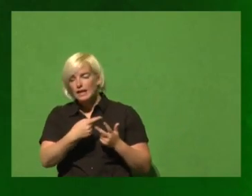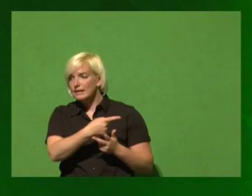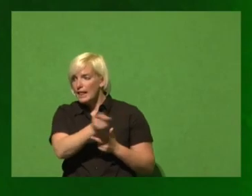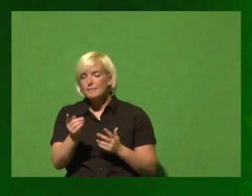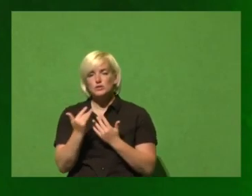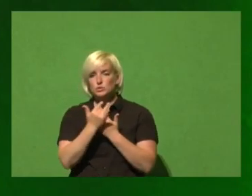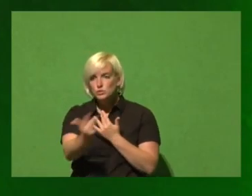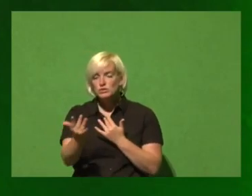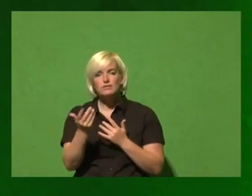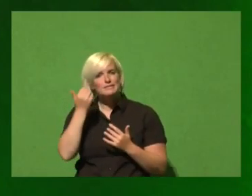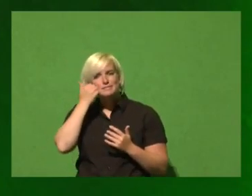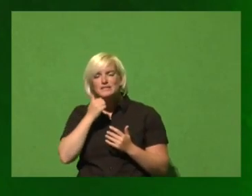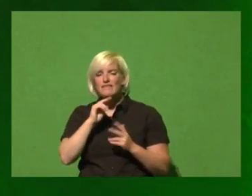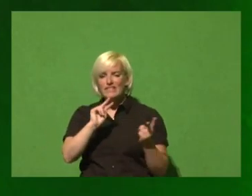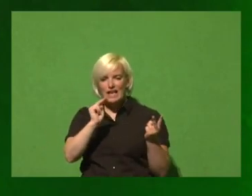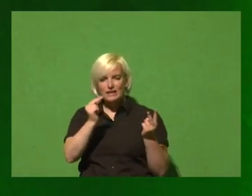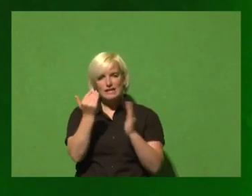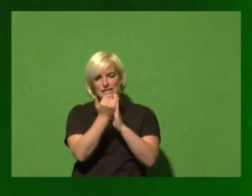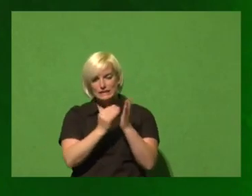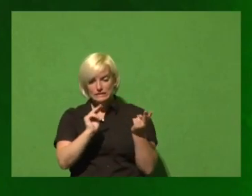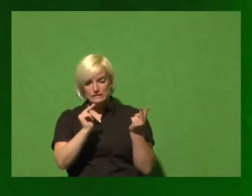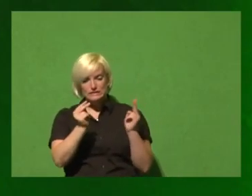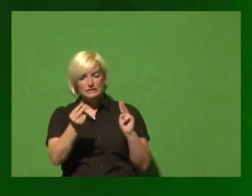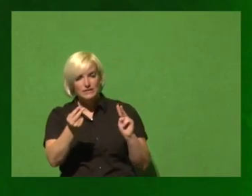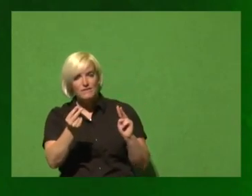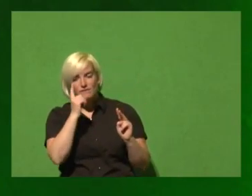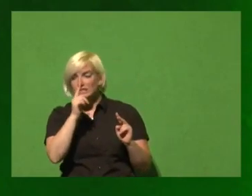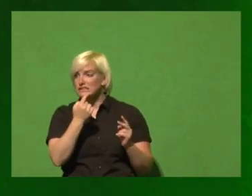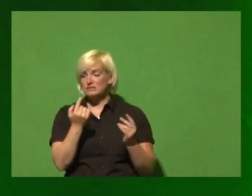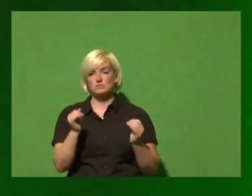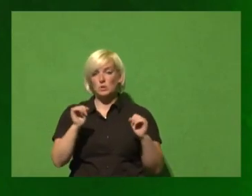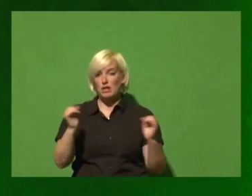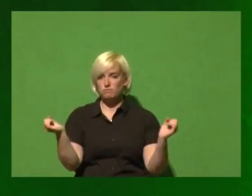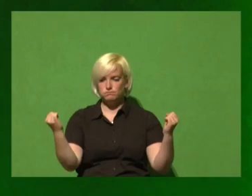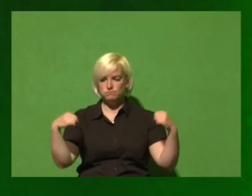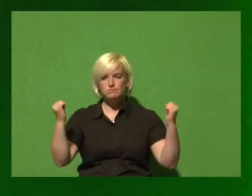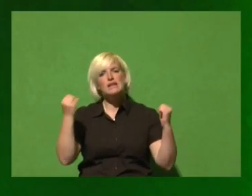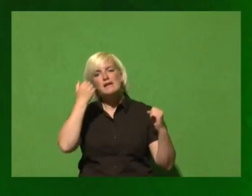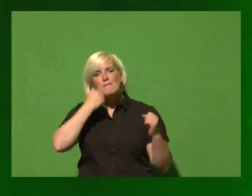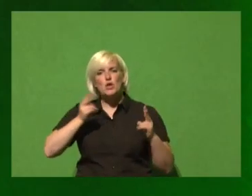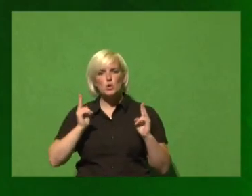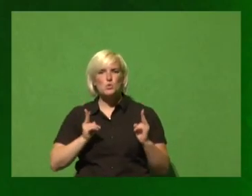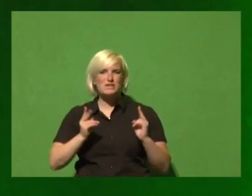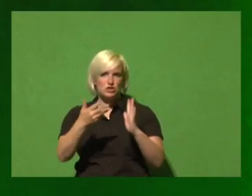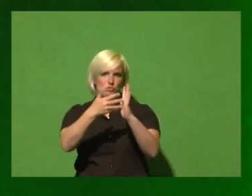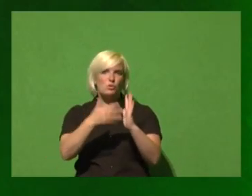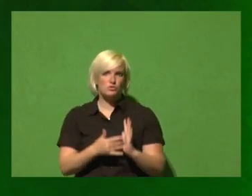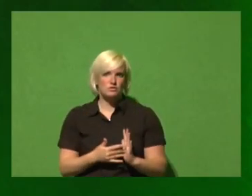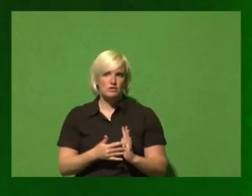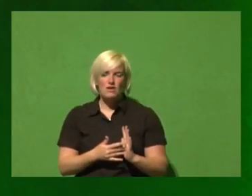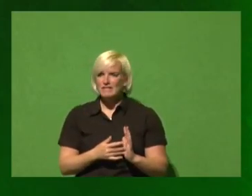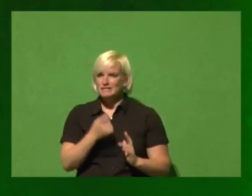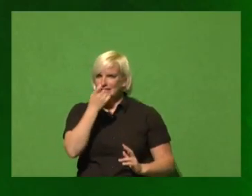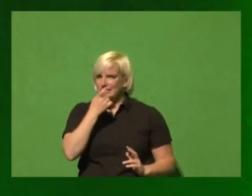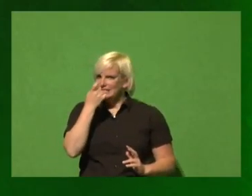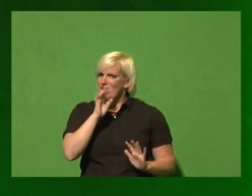diese Novelle des Wasserhaushaltsgesetzes im Falle einer Verabschiedung juristisch zu prüfen und wenn ernsthafte Zweifel